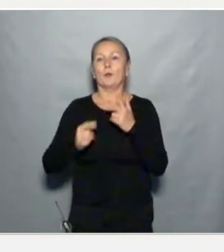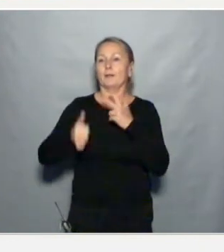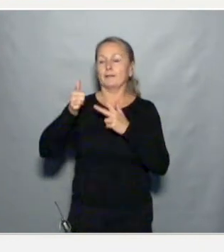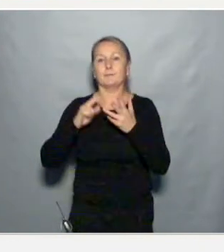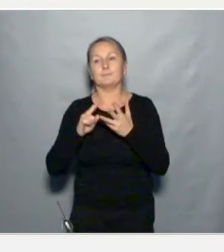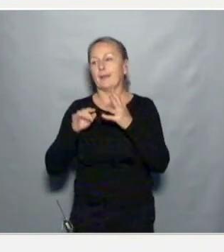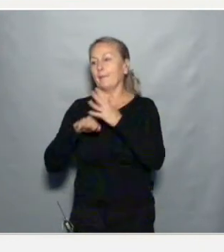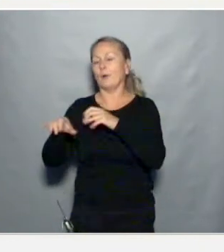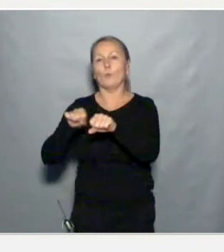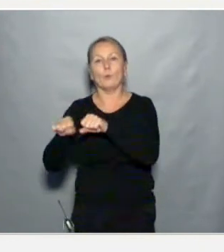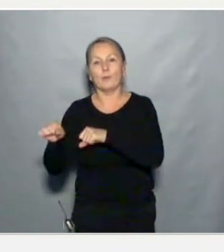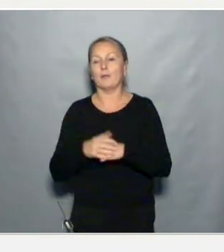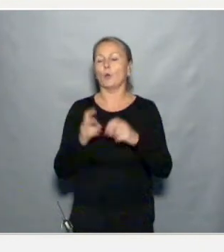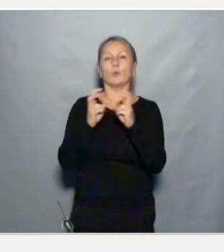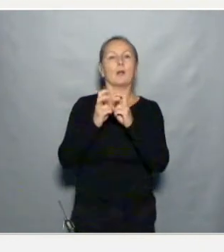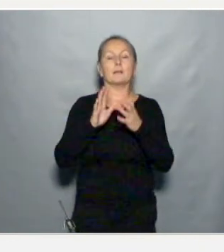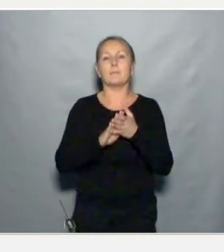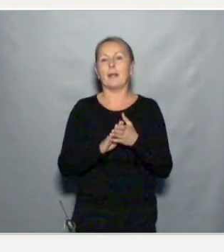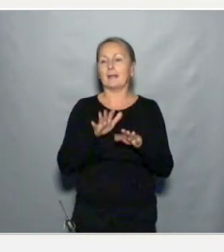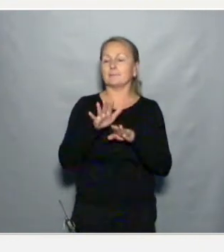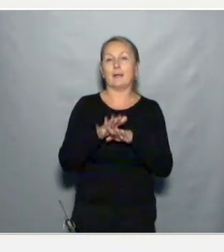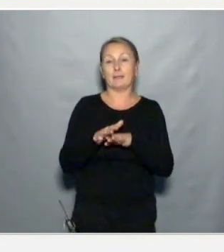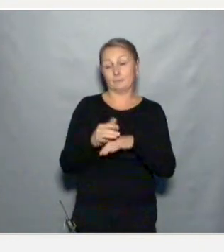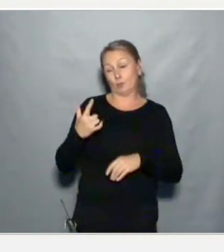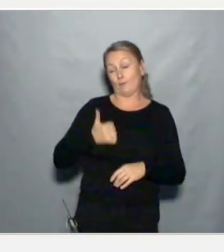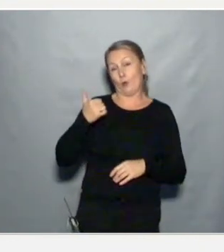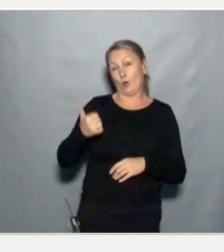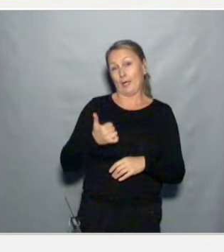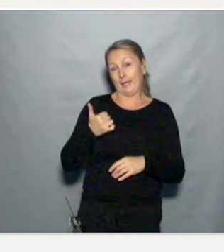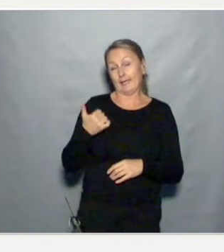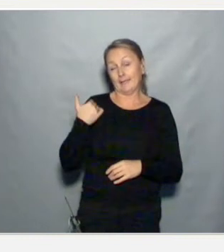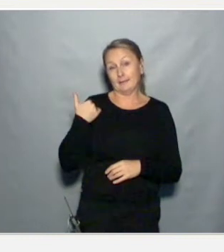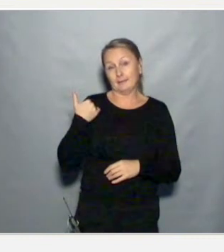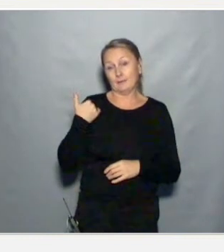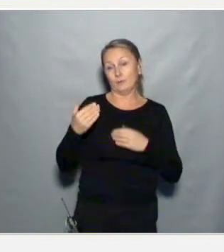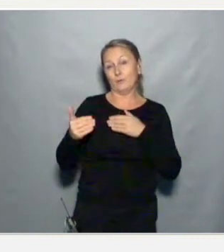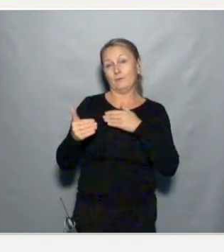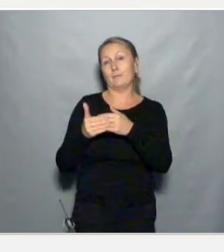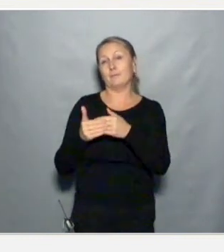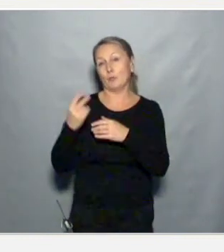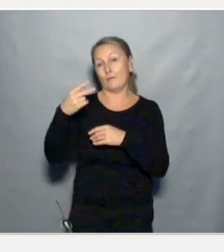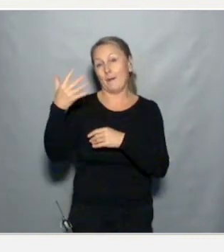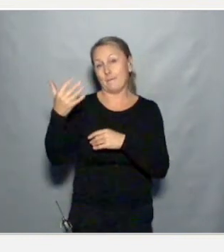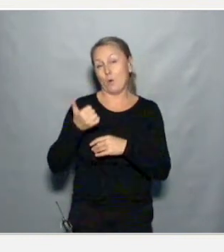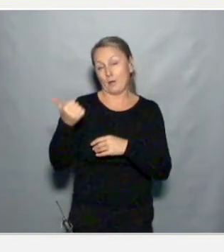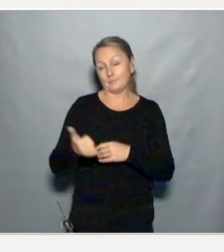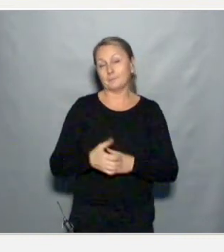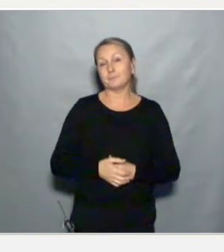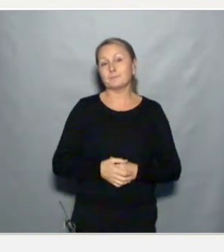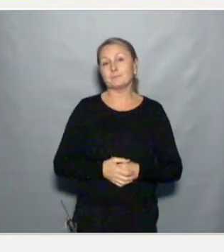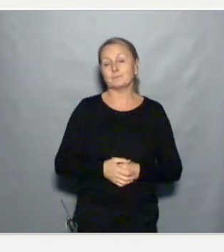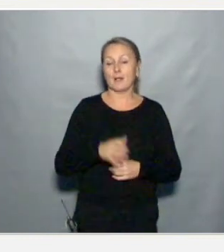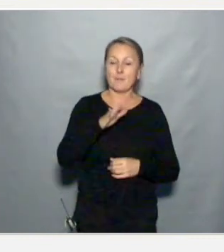rektorer i min hemkommun. Jag hade kontakt med expert redan som 7-åring och jag hade det fram tills jag var 25. Barn-